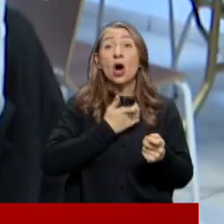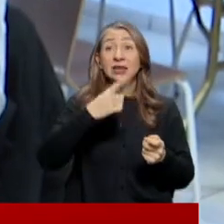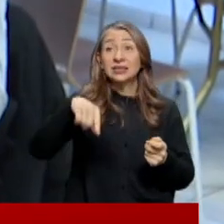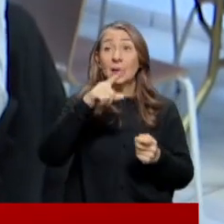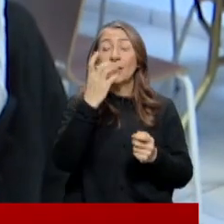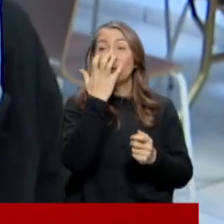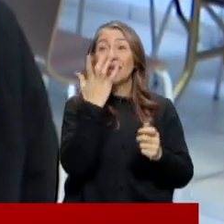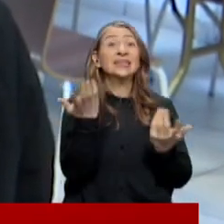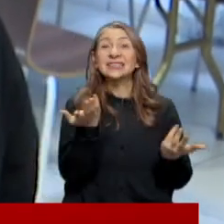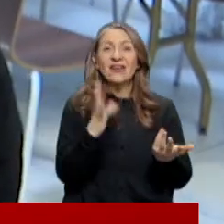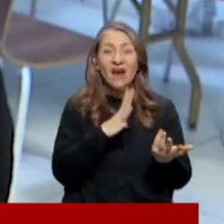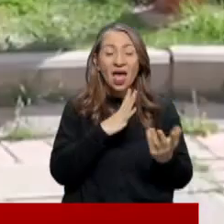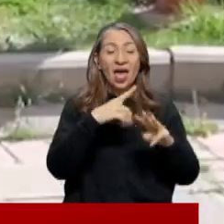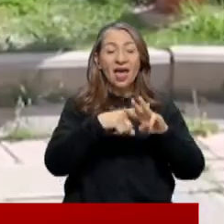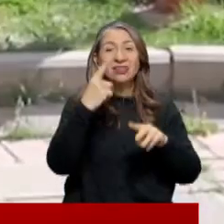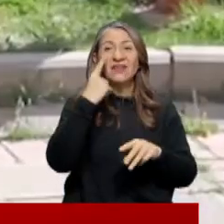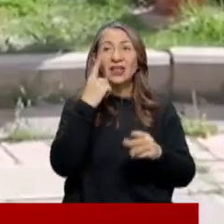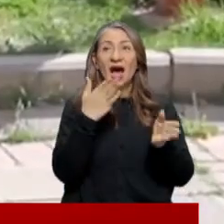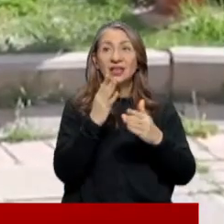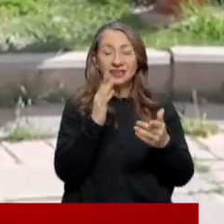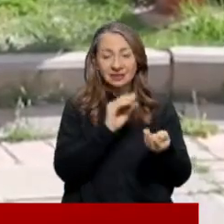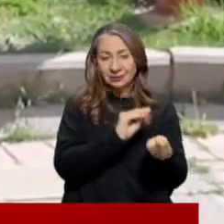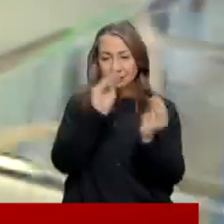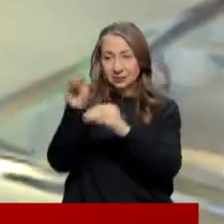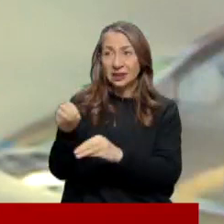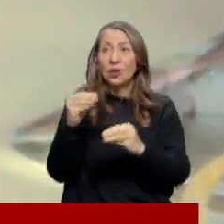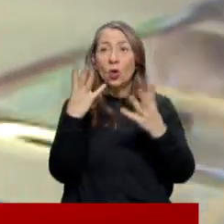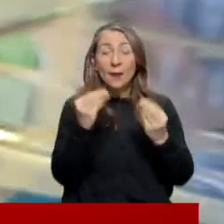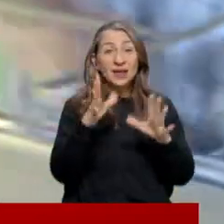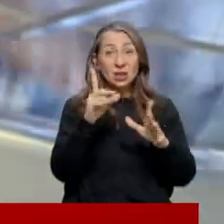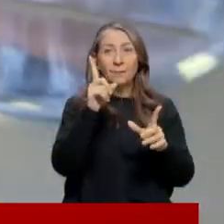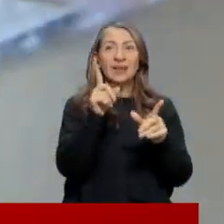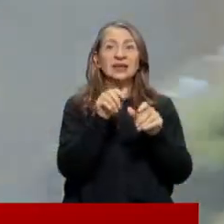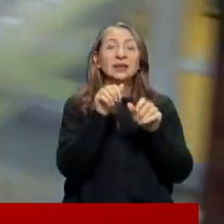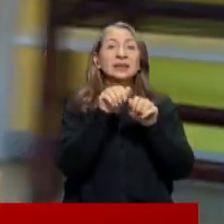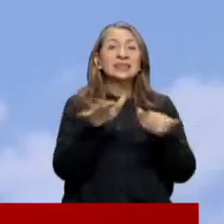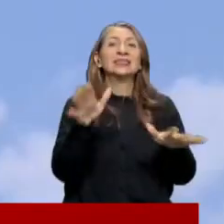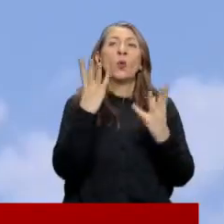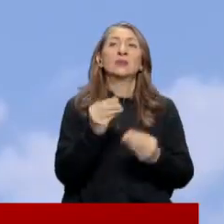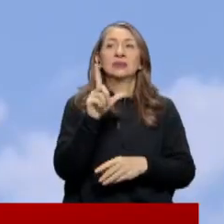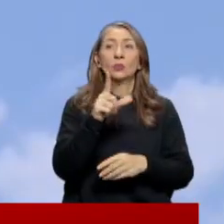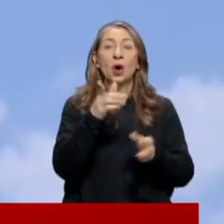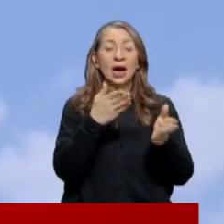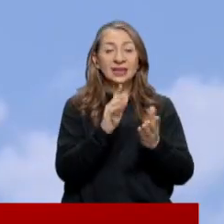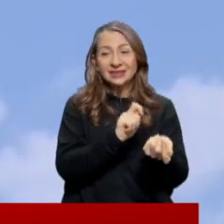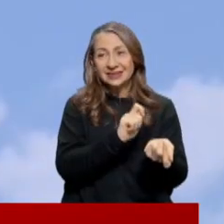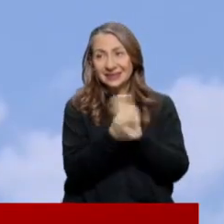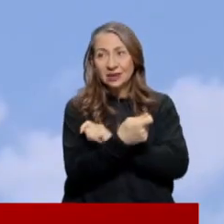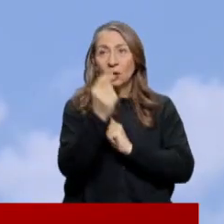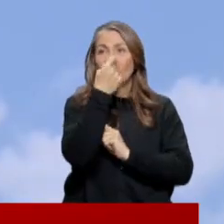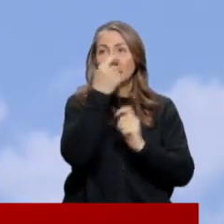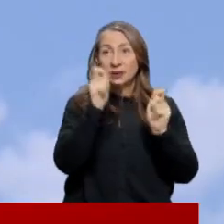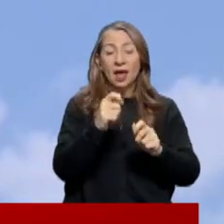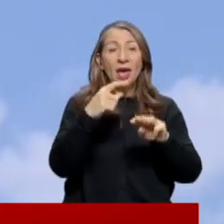Öğrencilerin bir beklentisi de E-Devlet'ten adreslerini taşıyabilmelerini sağlayan uygulamaya geçilmesi. Bu adres taşıma işlemlerini